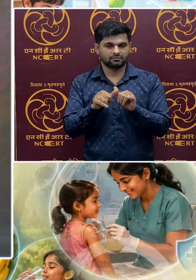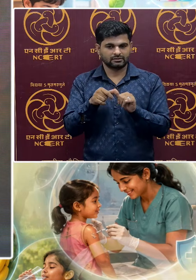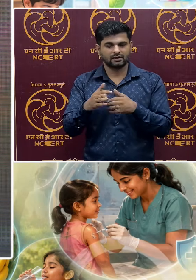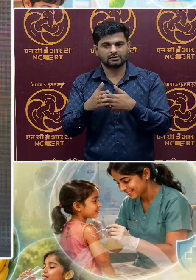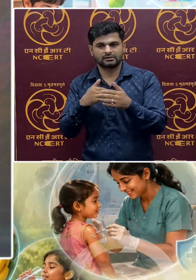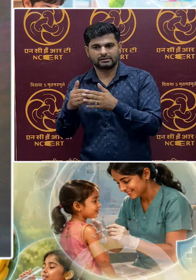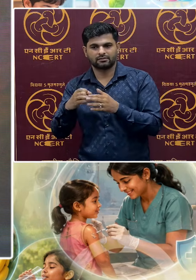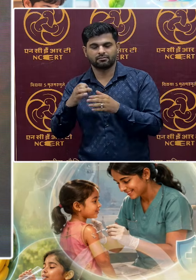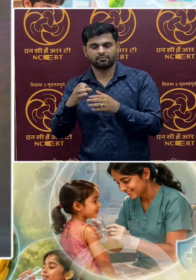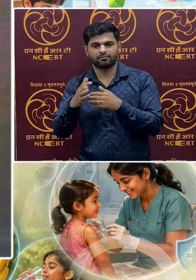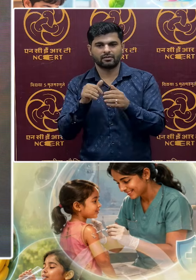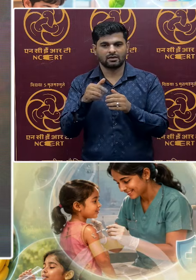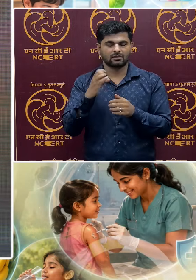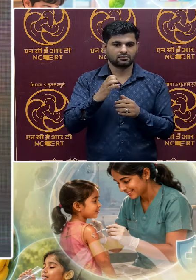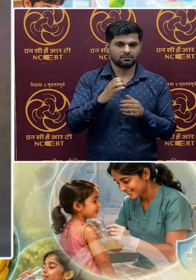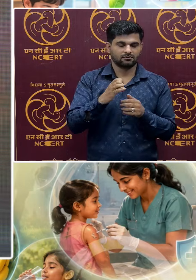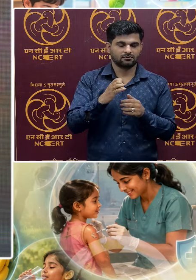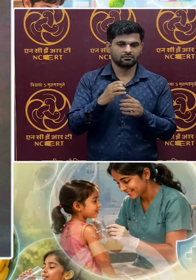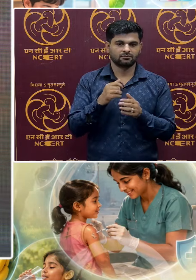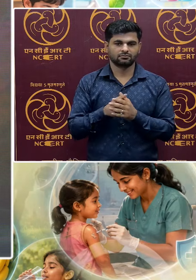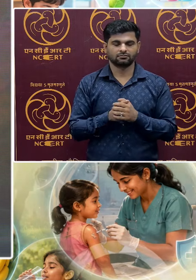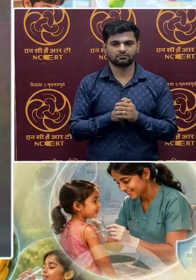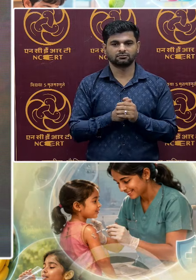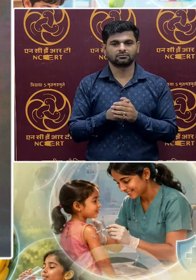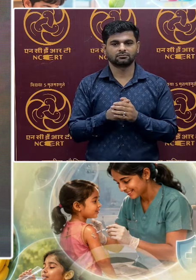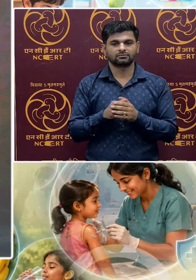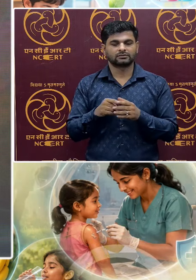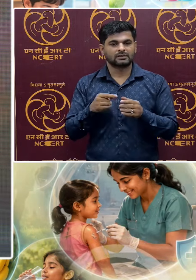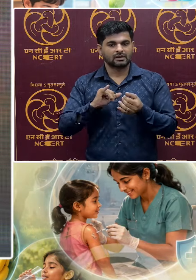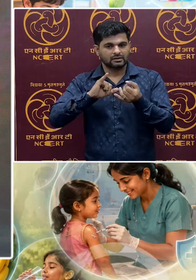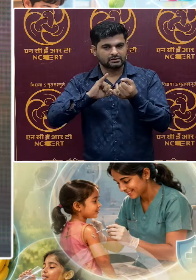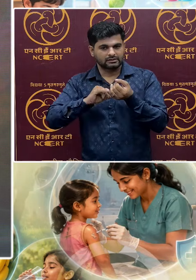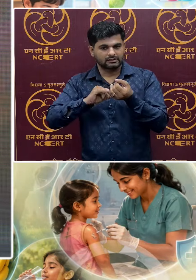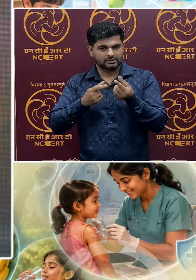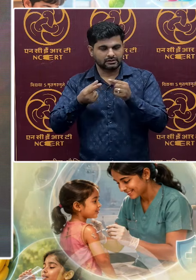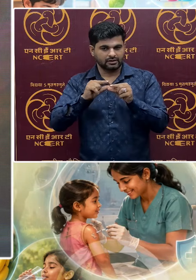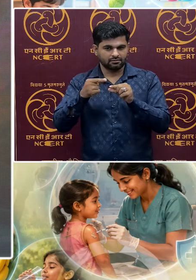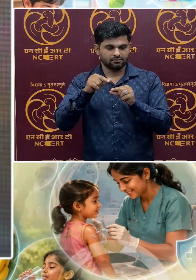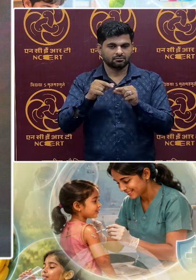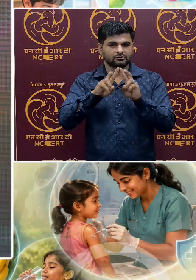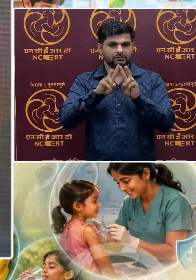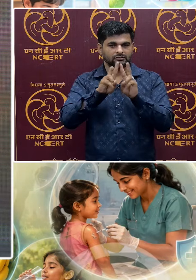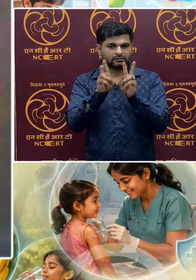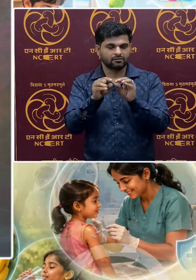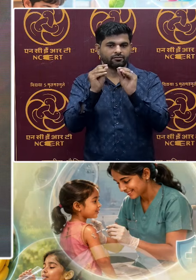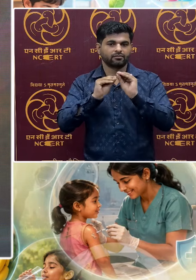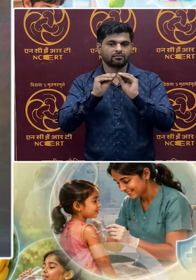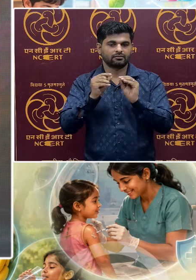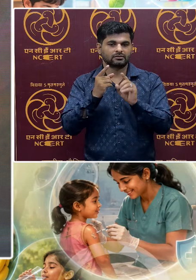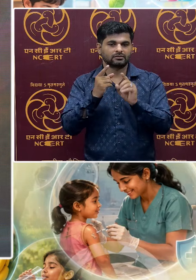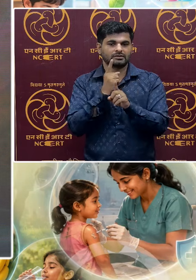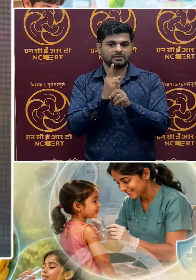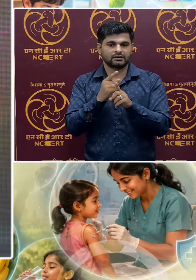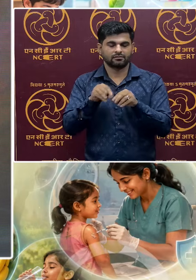somebody else who's a counselor, और जैसे साइकोलॉजी सब्जेक्ट भी पढ़ाया जाता है, उन टीचर्स को रेफ़र कर दें।